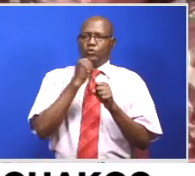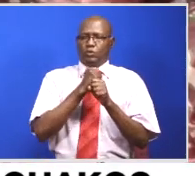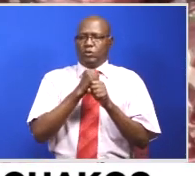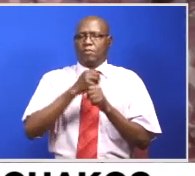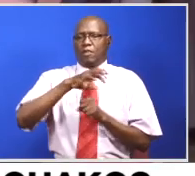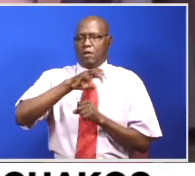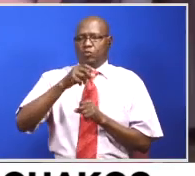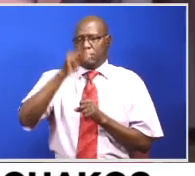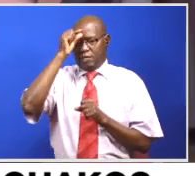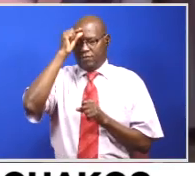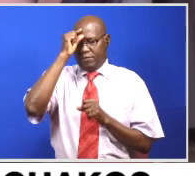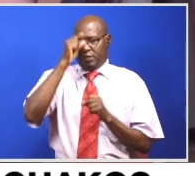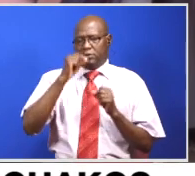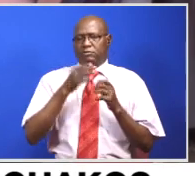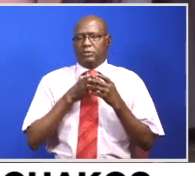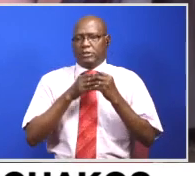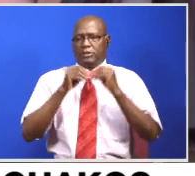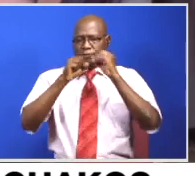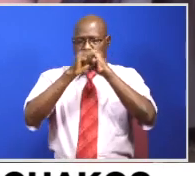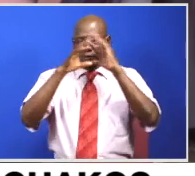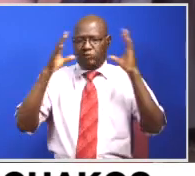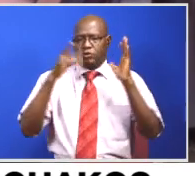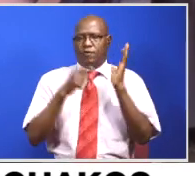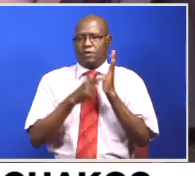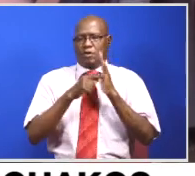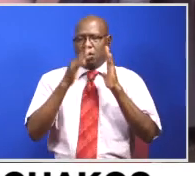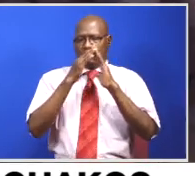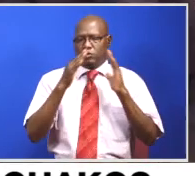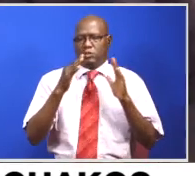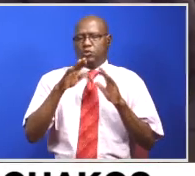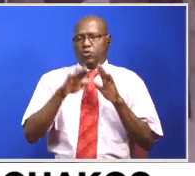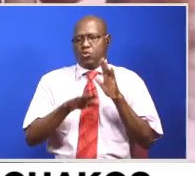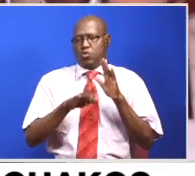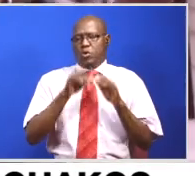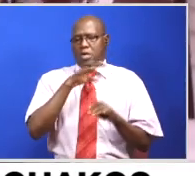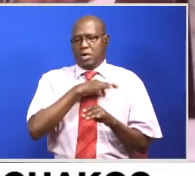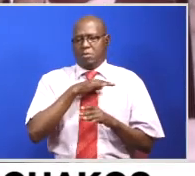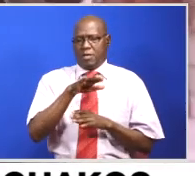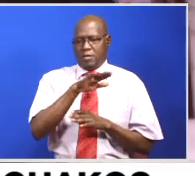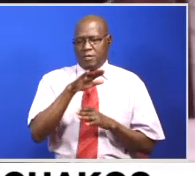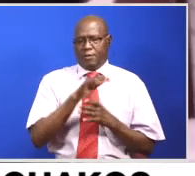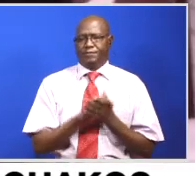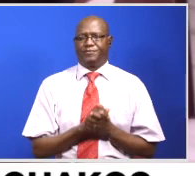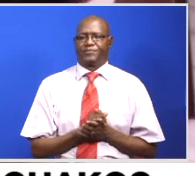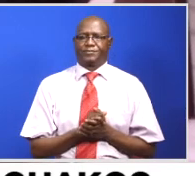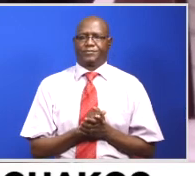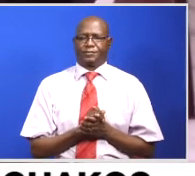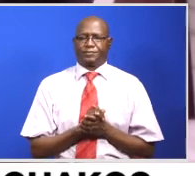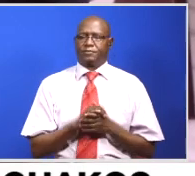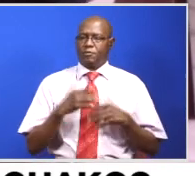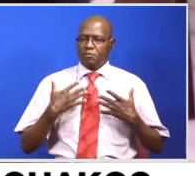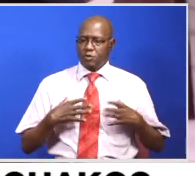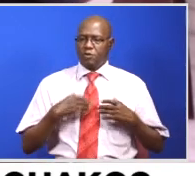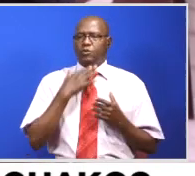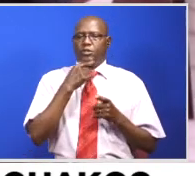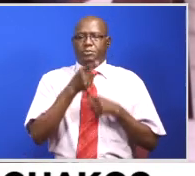and spearheading the vision of affordable housing to Kenyans in low-income areas. Wale watu ambao watataka kununua